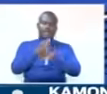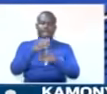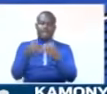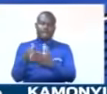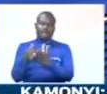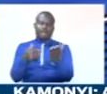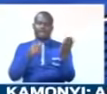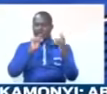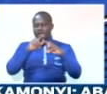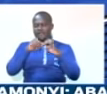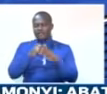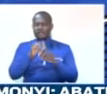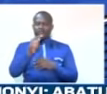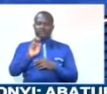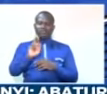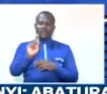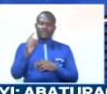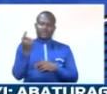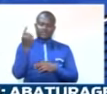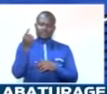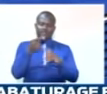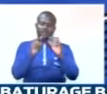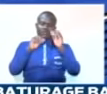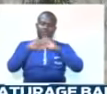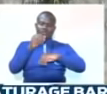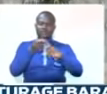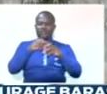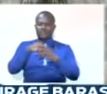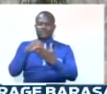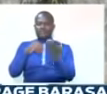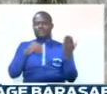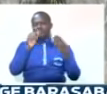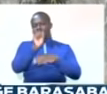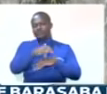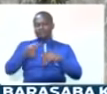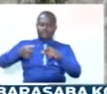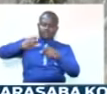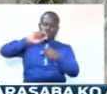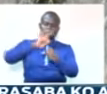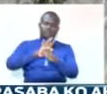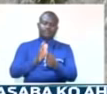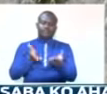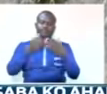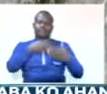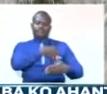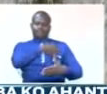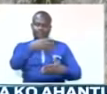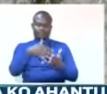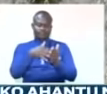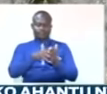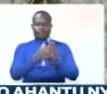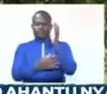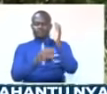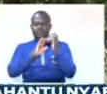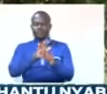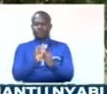by'ubukerarugendo udashingiye ku mapariki gusa byatuma umusaruro ukomoka muri uru rwego urushaho kwiyongera bikanazahura ubukungu bwashegeshwe na